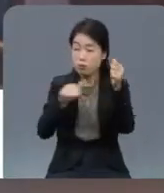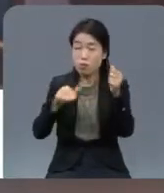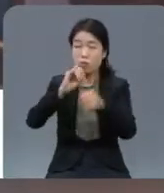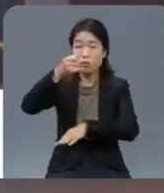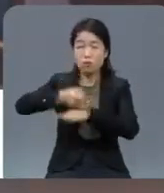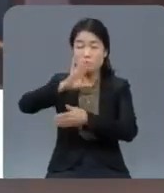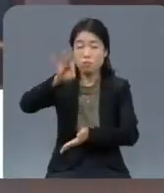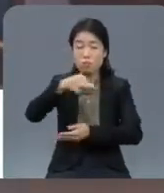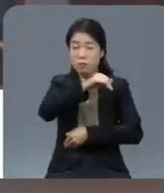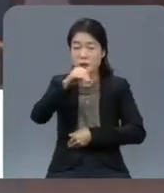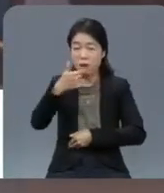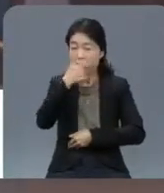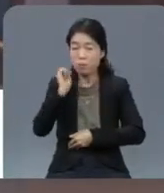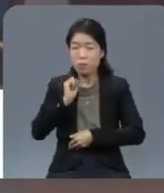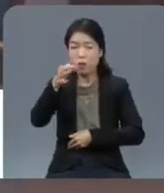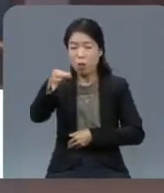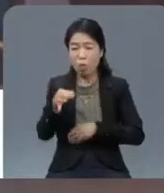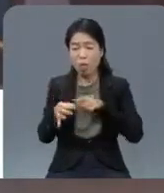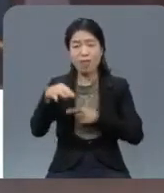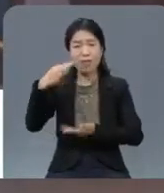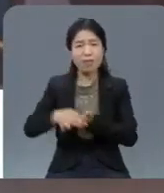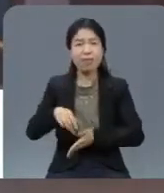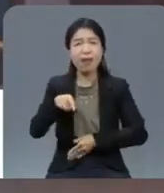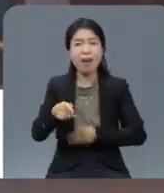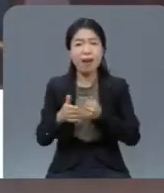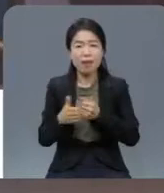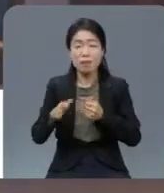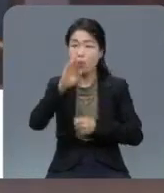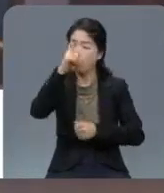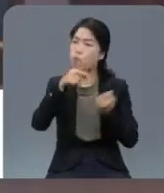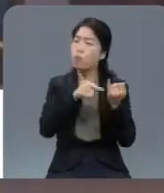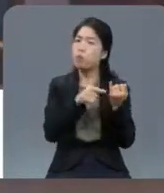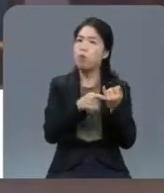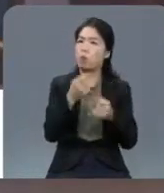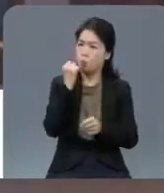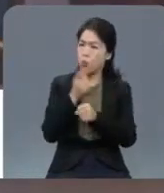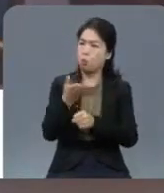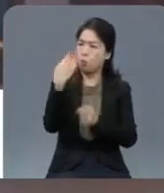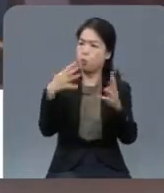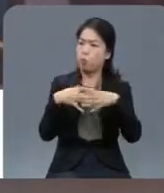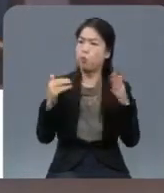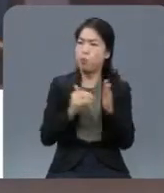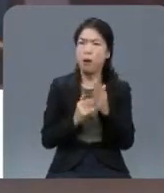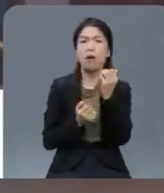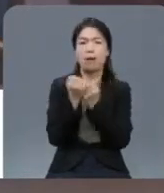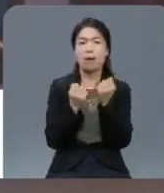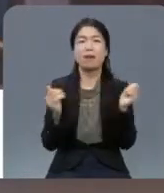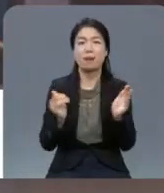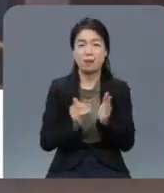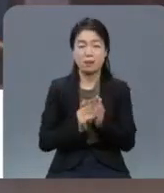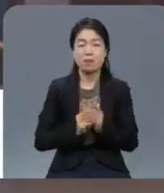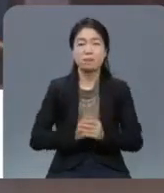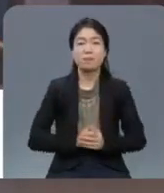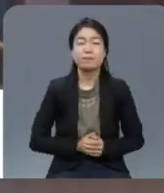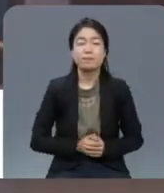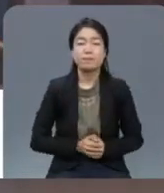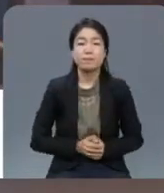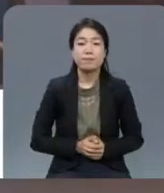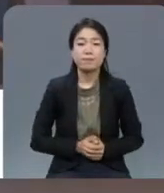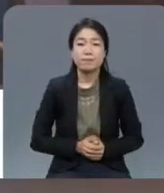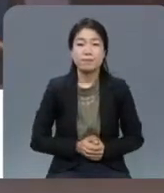최저임금에도 못 미치는 임금을 줬다는 건데요. 박 의원은 합의된 사항이라고 해명했습니다. 보도에 최혜진 기자입니다.